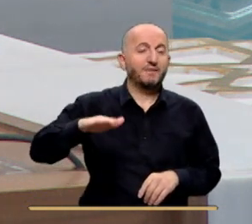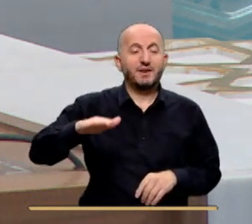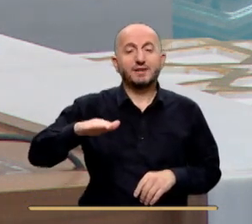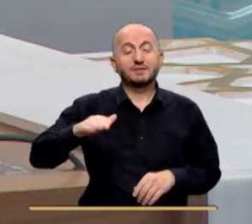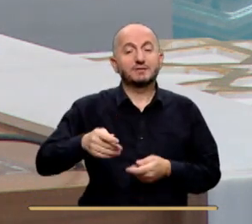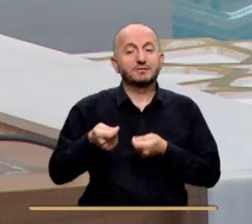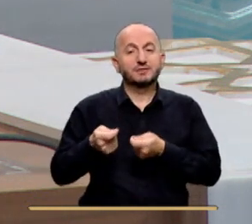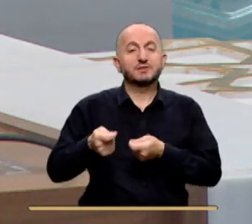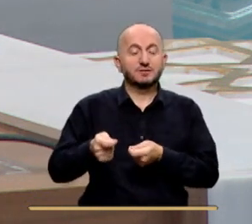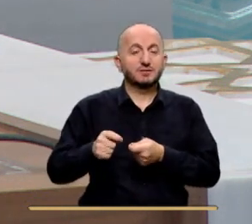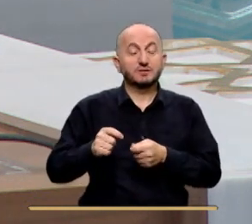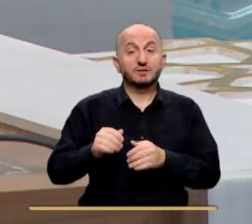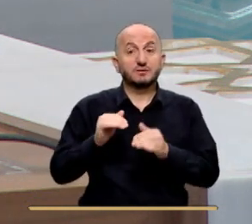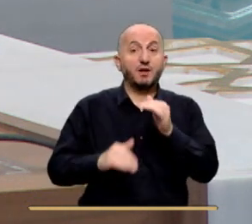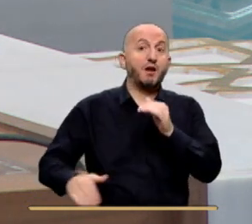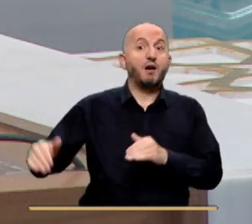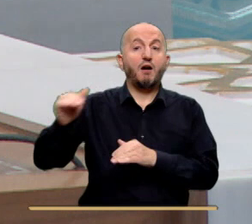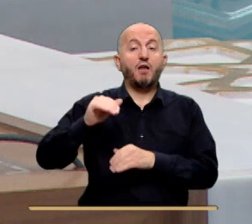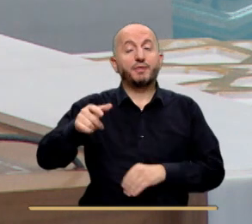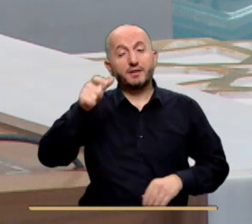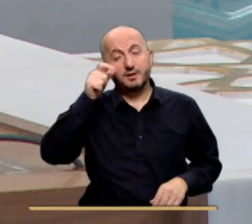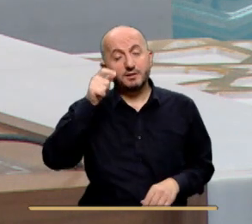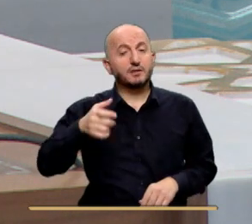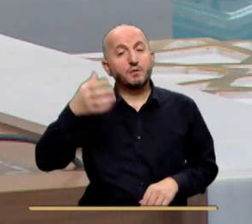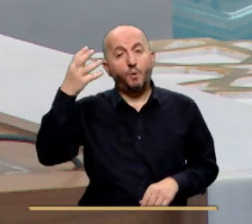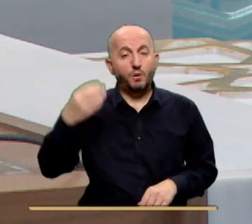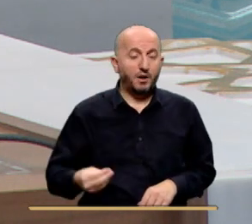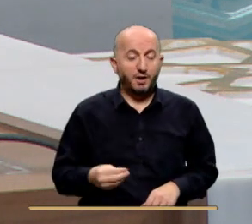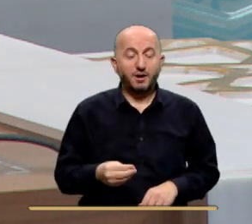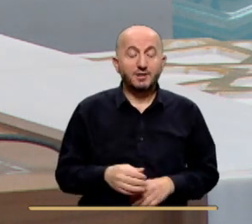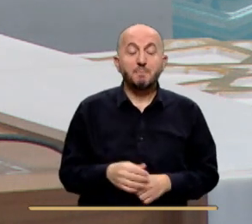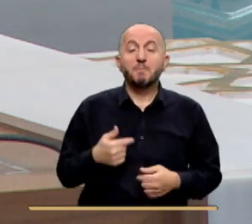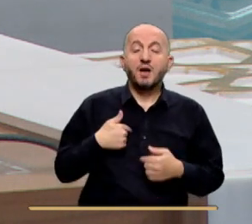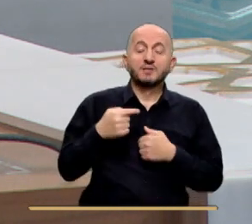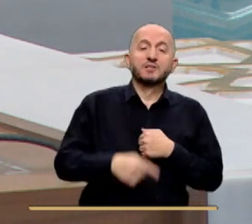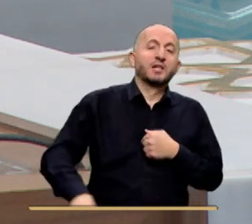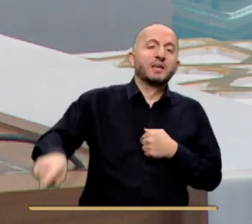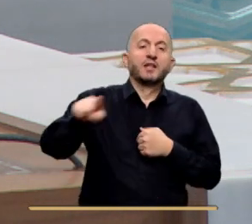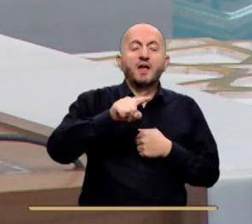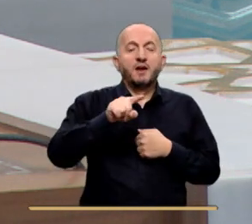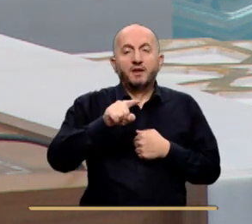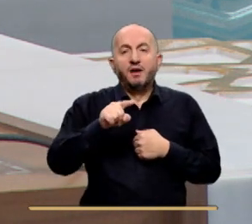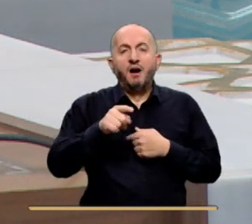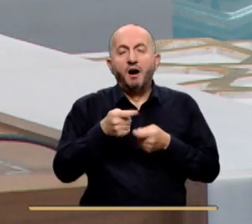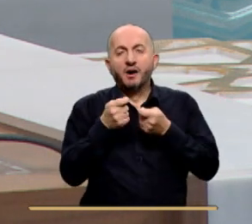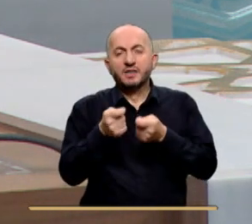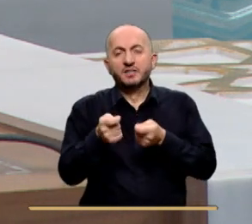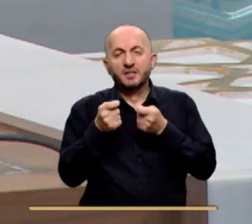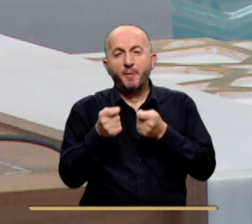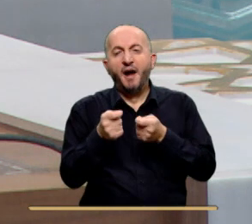evladını yetiştirdiğinden daha hassas bir şekilde ben sizleri